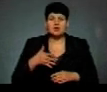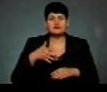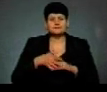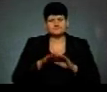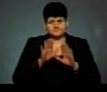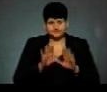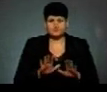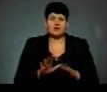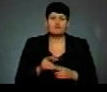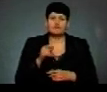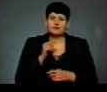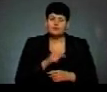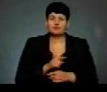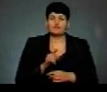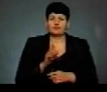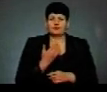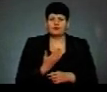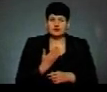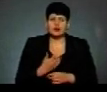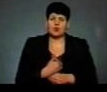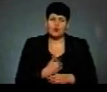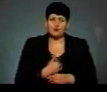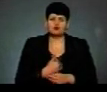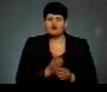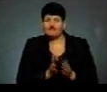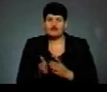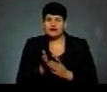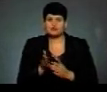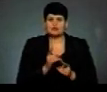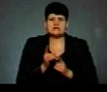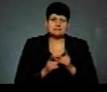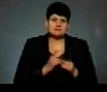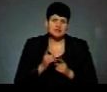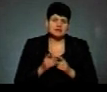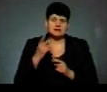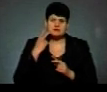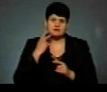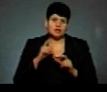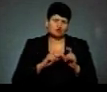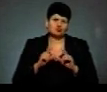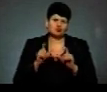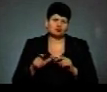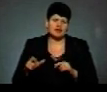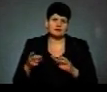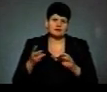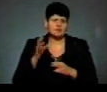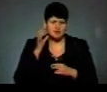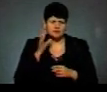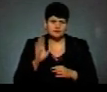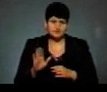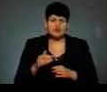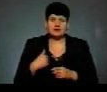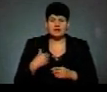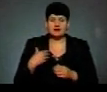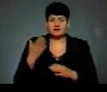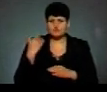що вони хочуть якогось виходу, вони хочуть якихось змін, і завжди до студентів треба прислухатися. Я сам